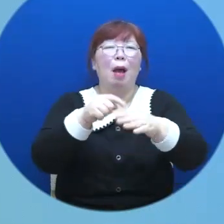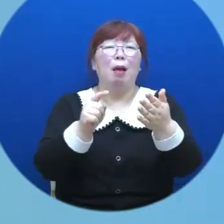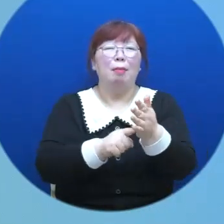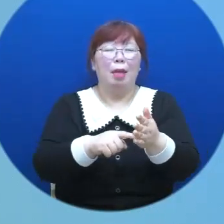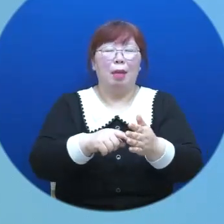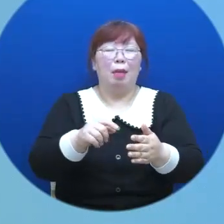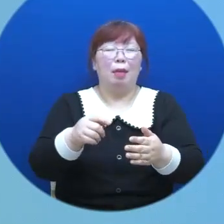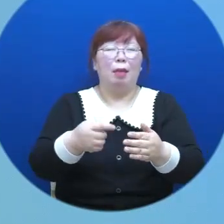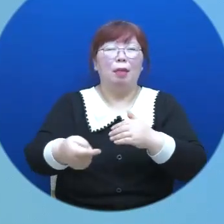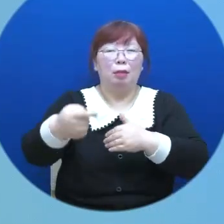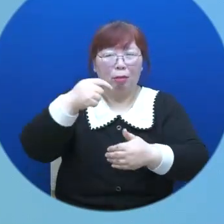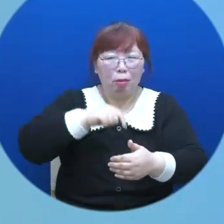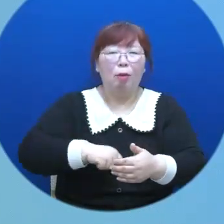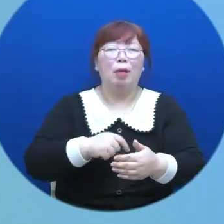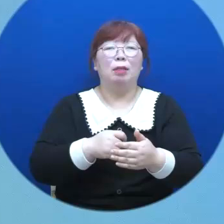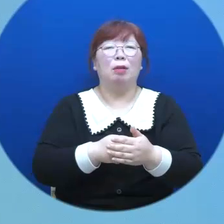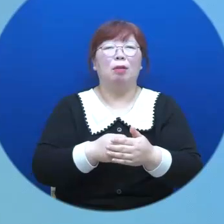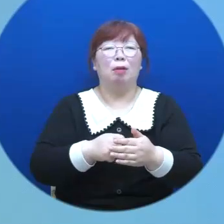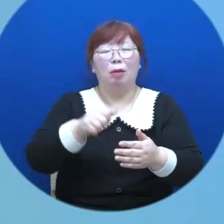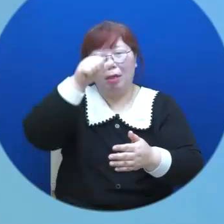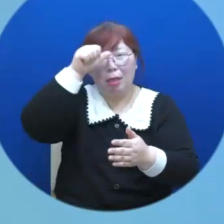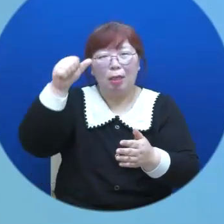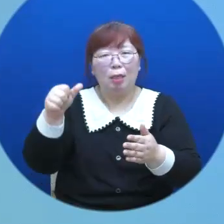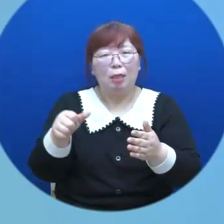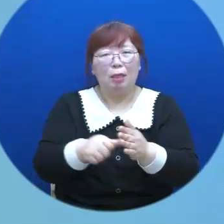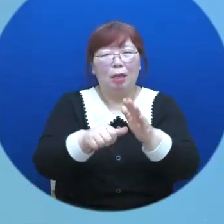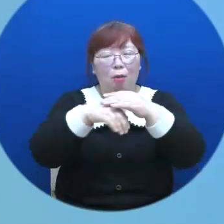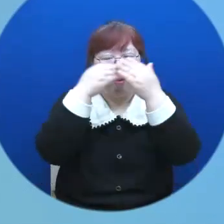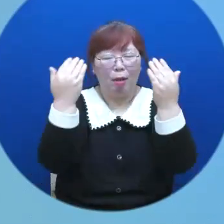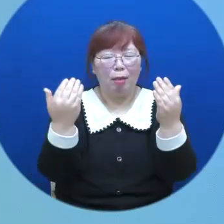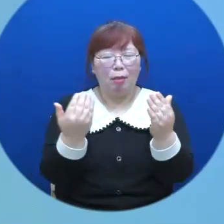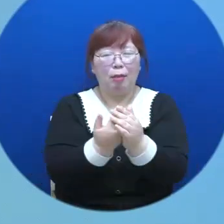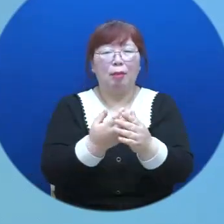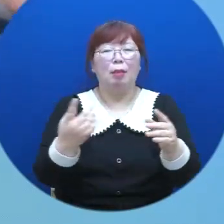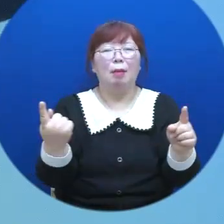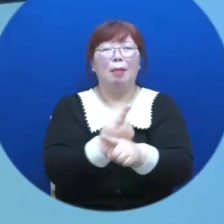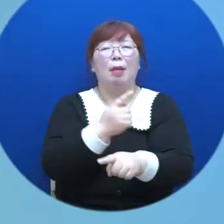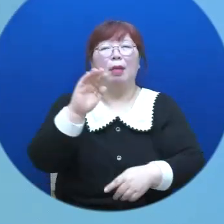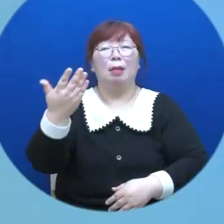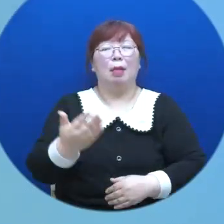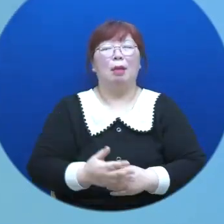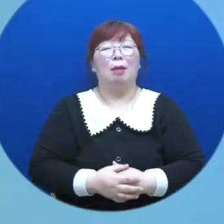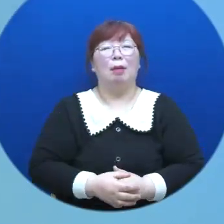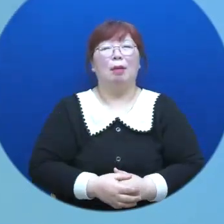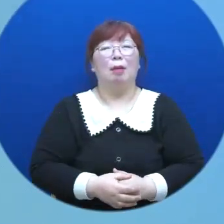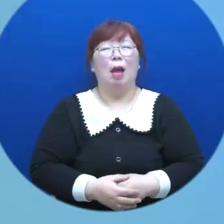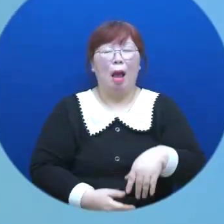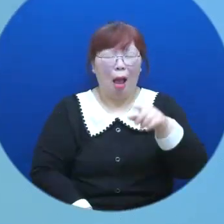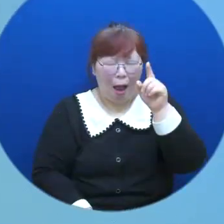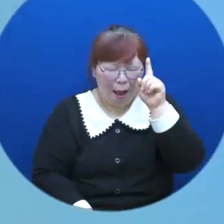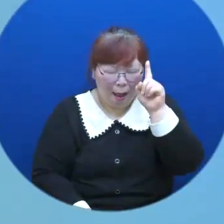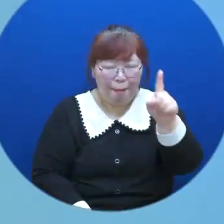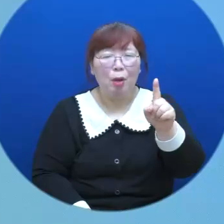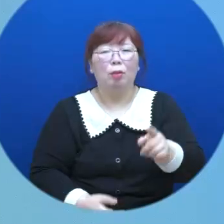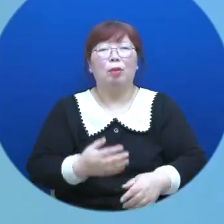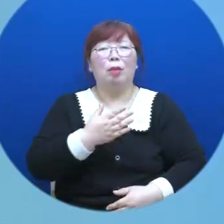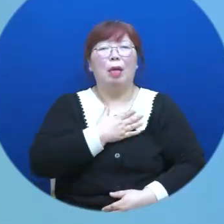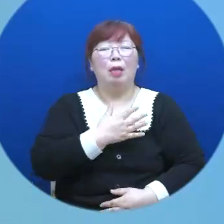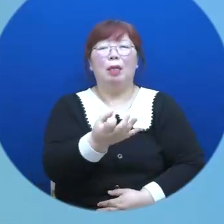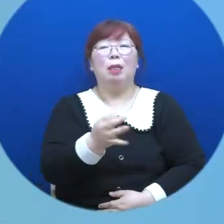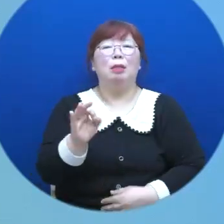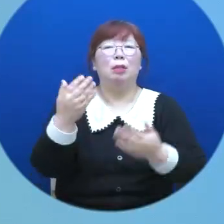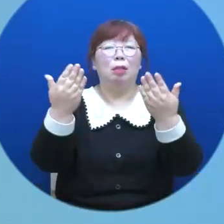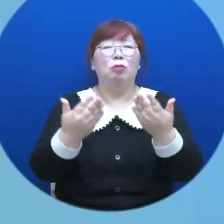들어오는데 그의 인생이 완전히 바뀌는 거지. 한 번도 자기를 인정해 준